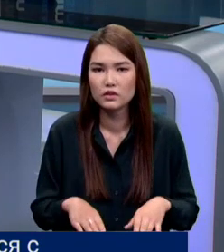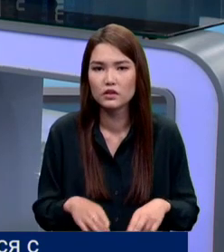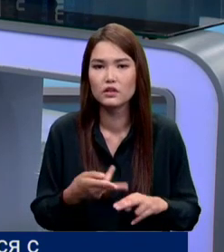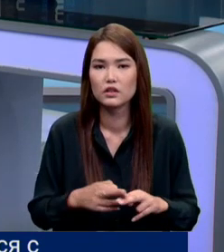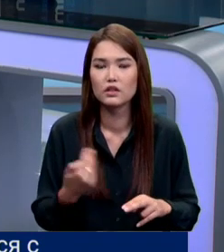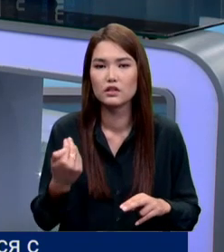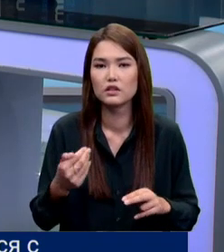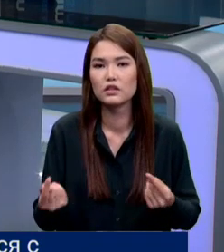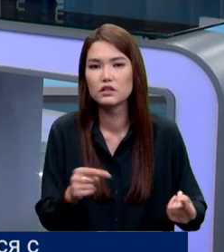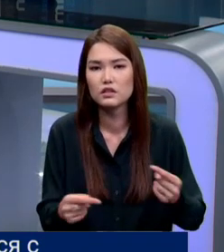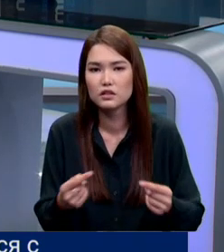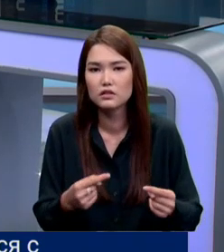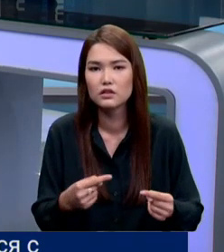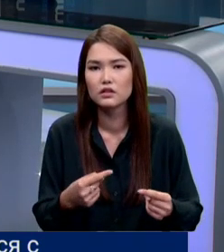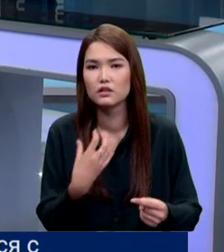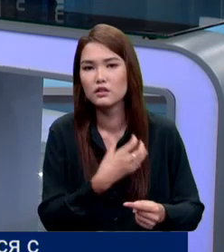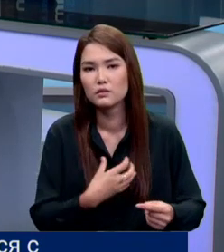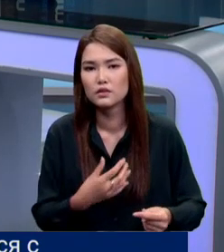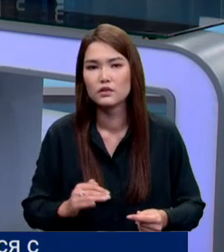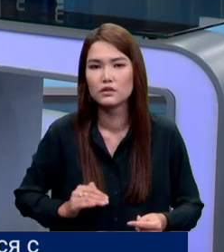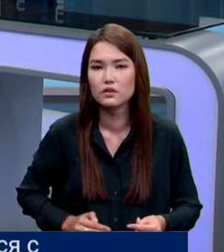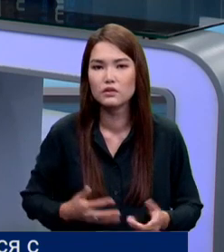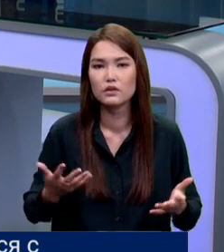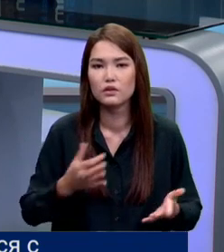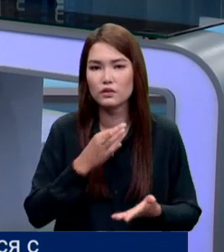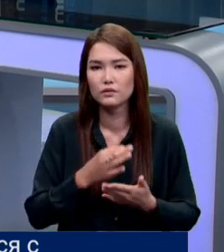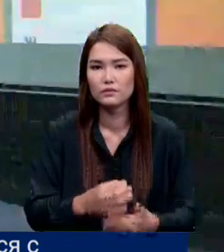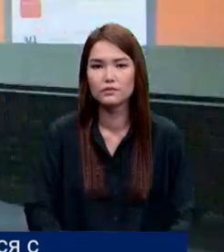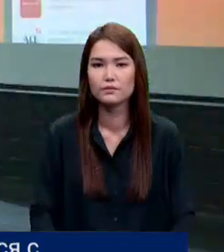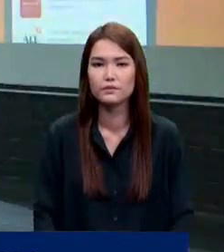пен ұсынысты әріптесім Жәния Әбдібек бағамдап көрді.